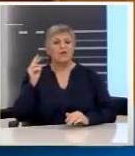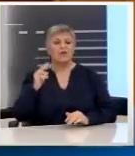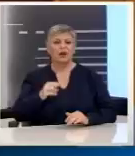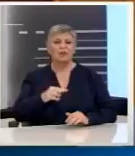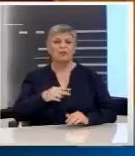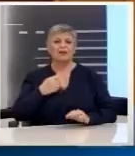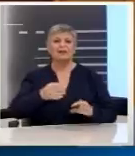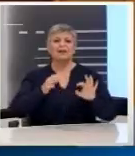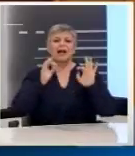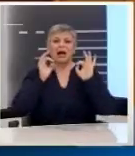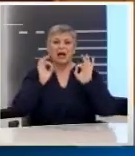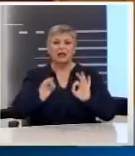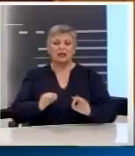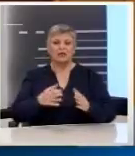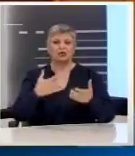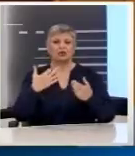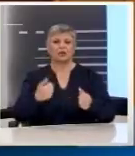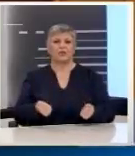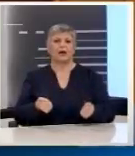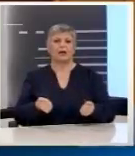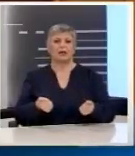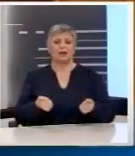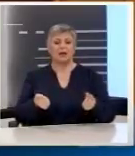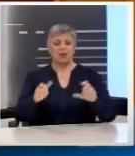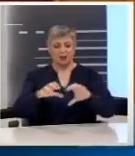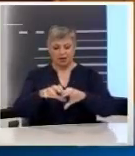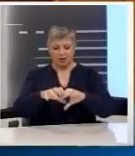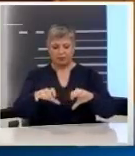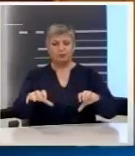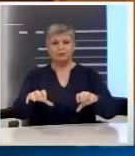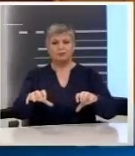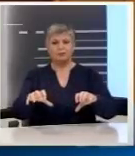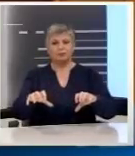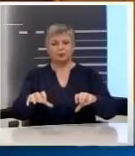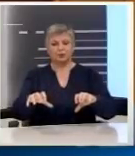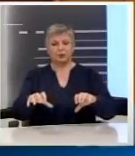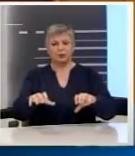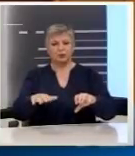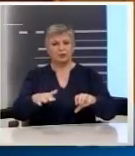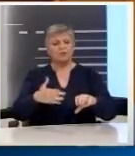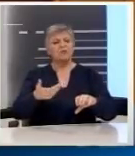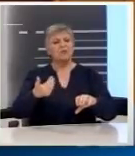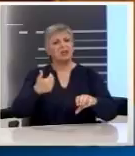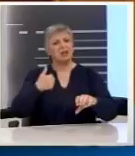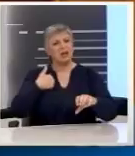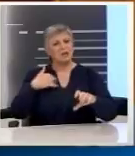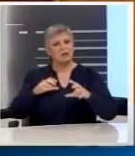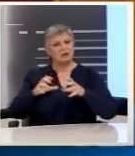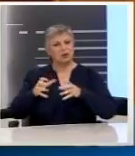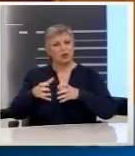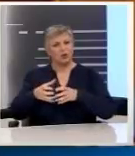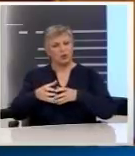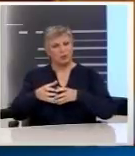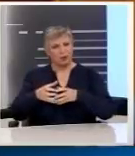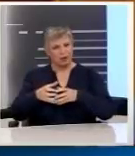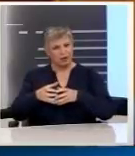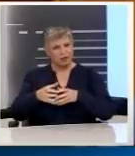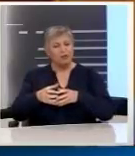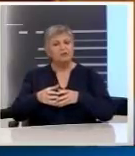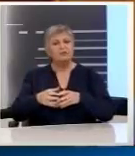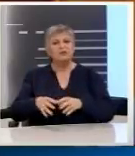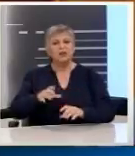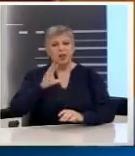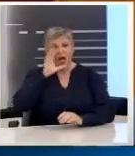το πολιτικό σύστημα στα δύο. Διότι εμείς, πράγματι, μέσα από πολύ μεγάλες